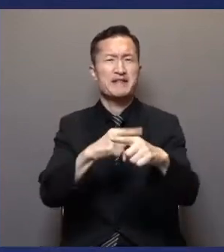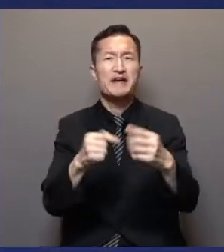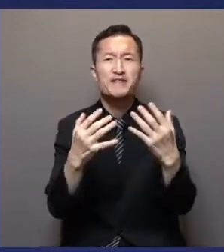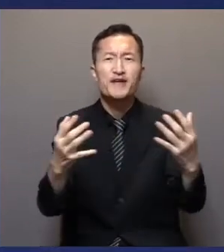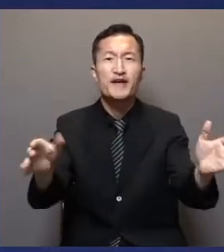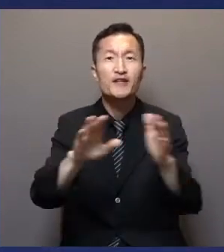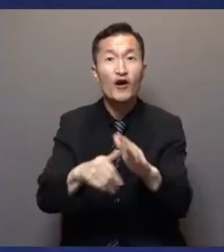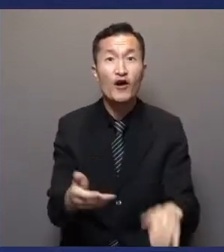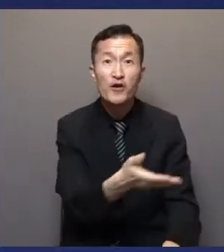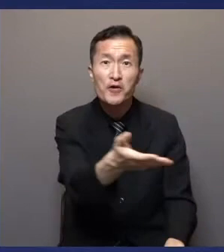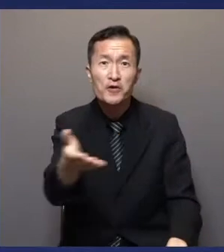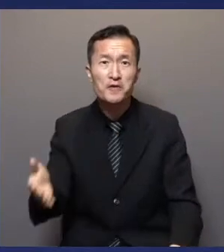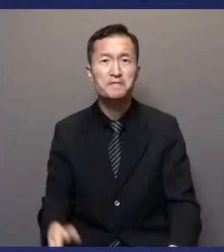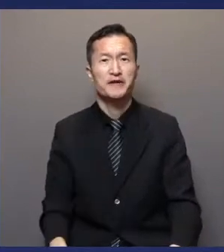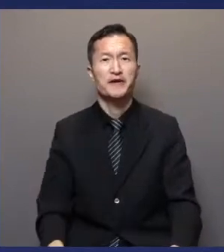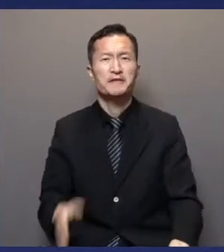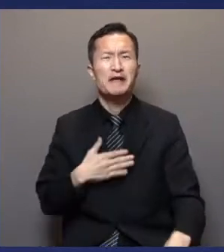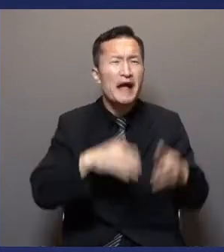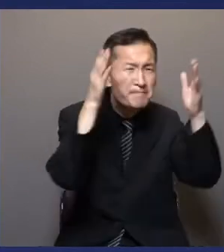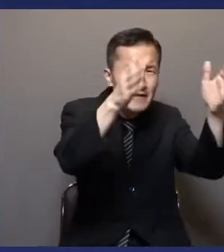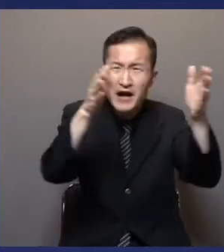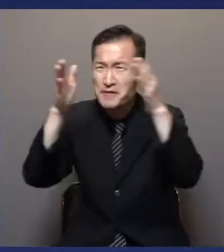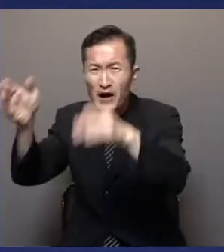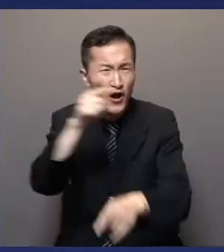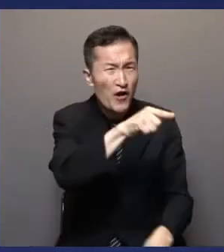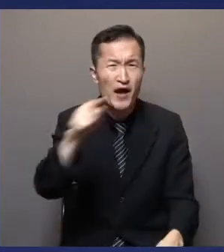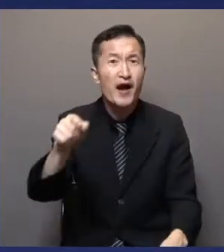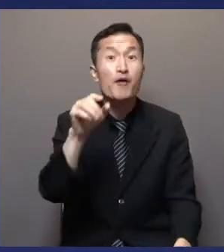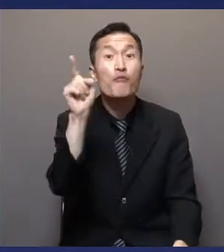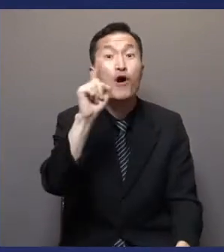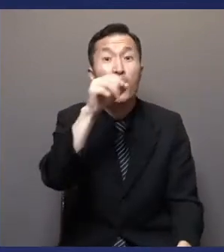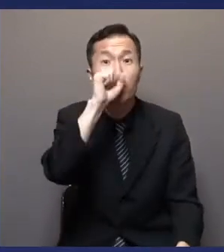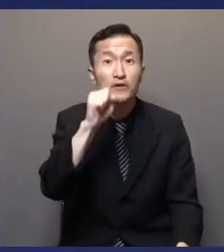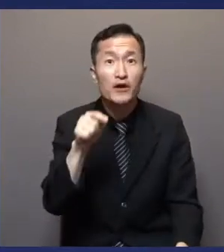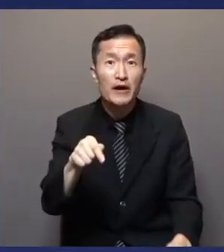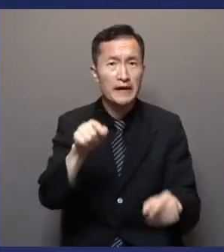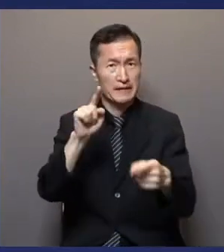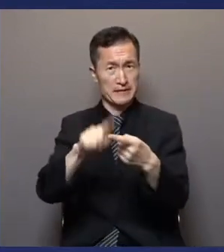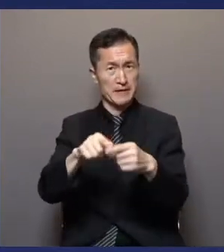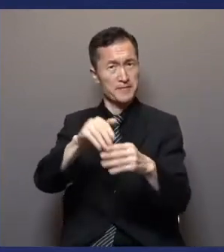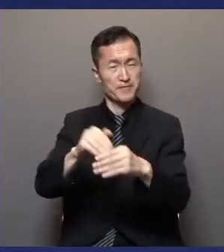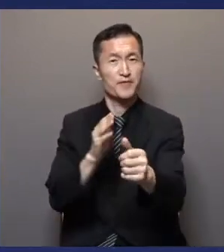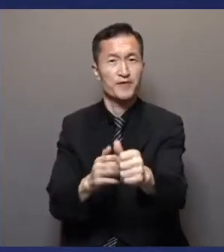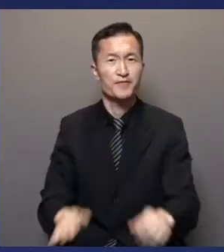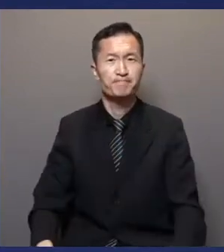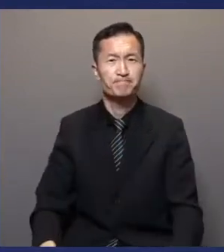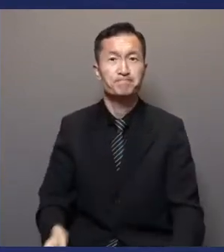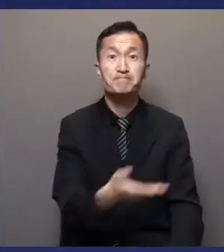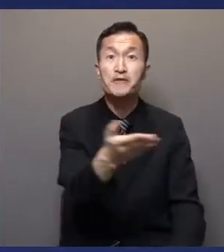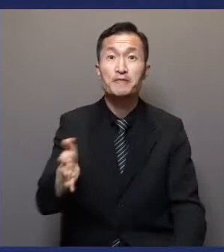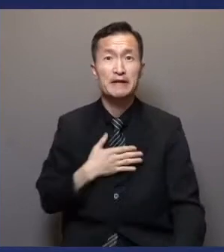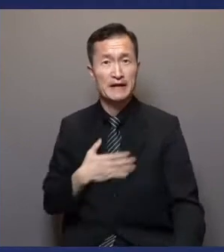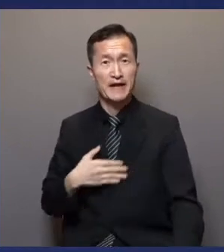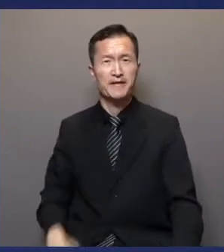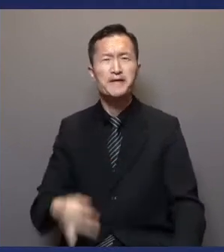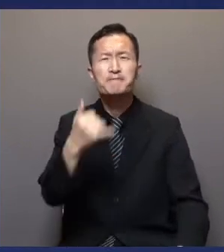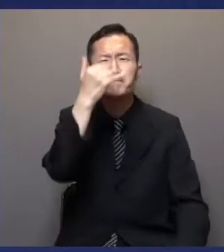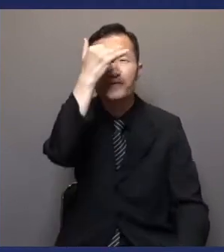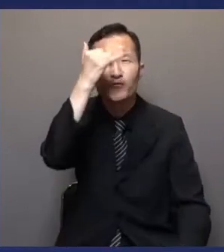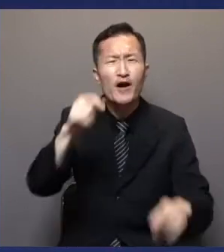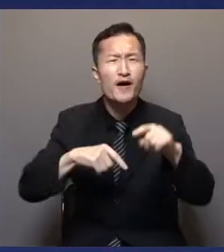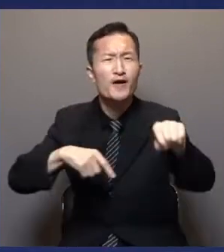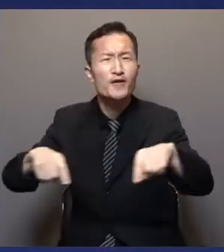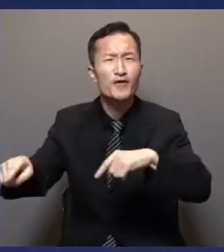우리 치열한 노선투쟁과 정체선 논쟁을 합시다. 그리고 그 앞에서 제가 여러분과 함께 도덕적,